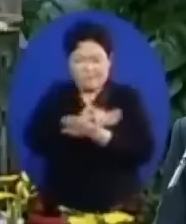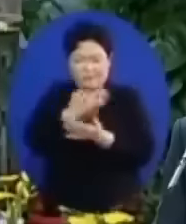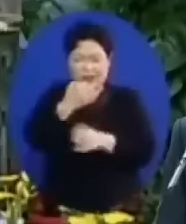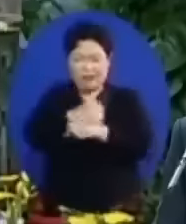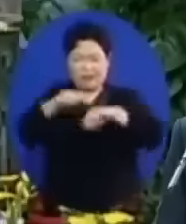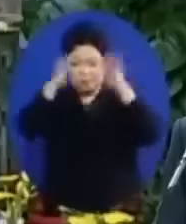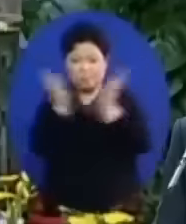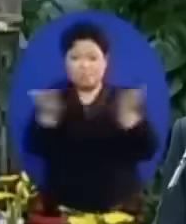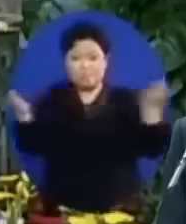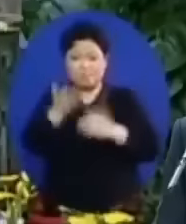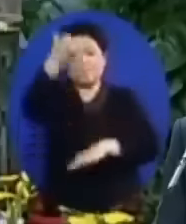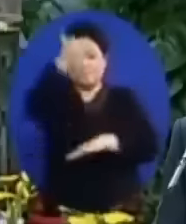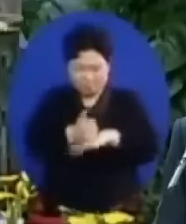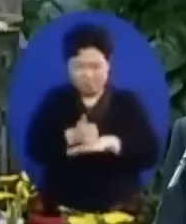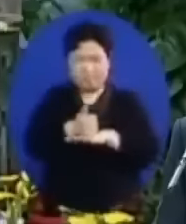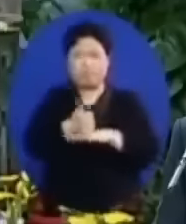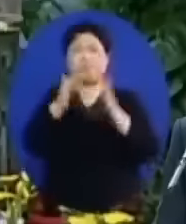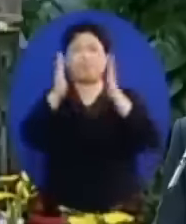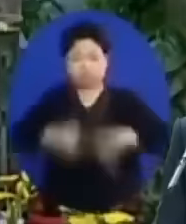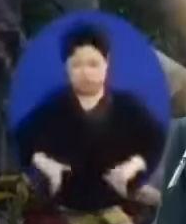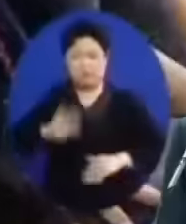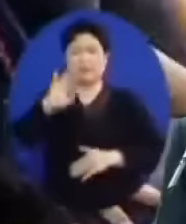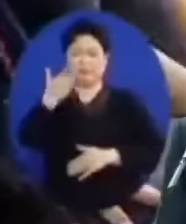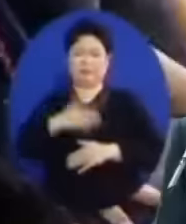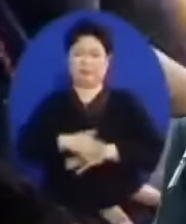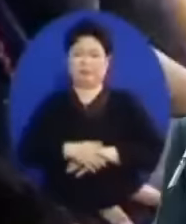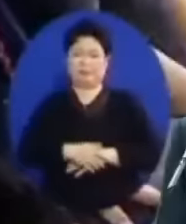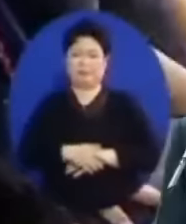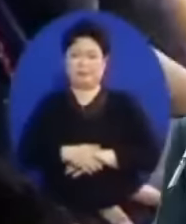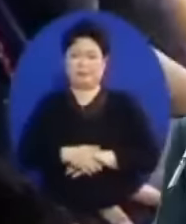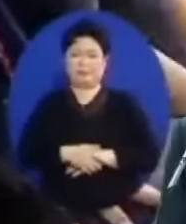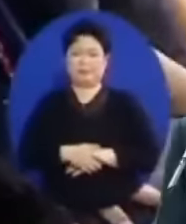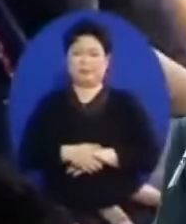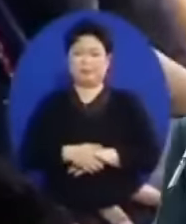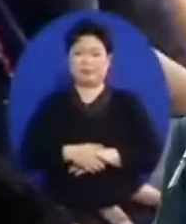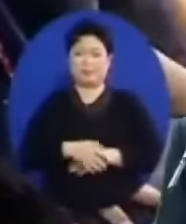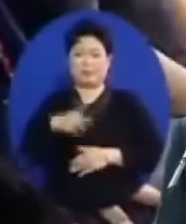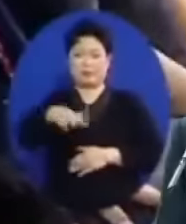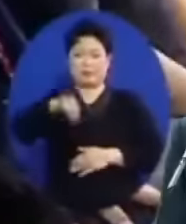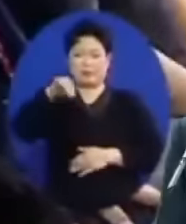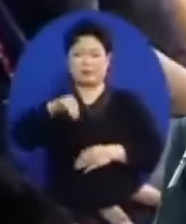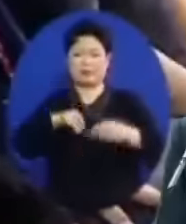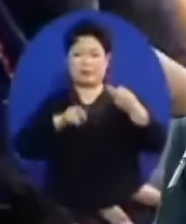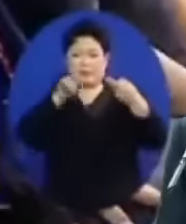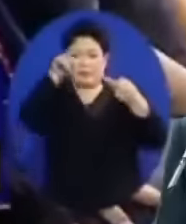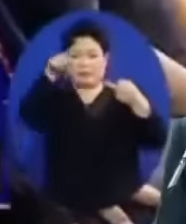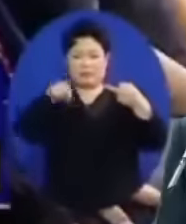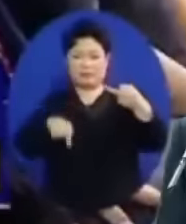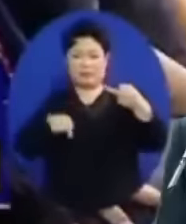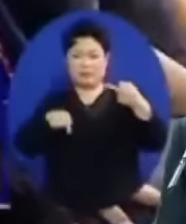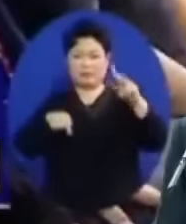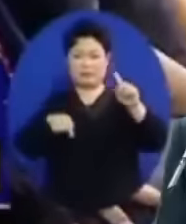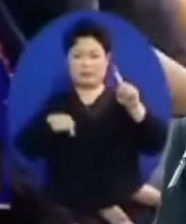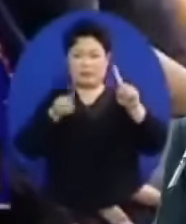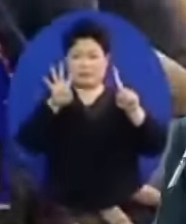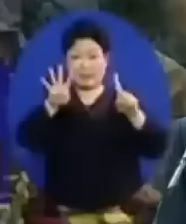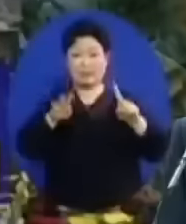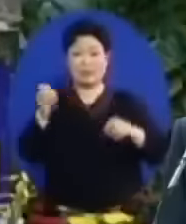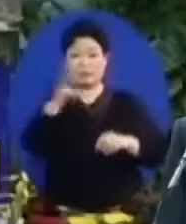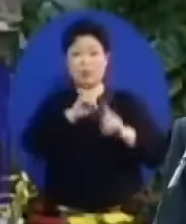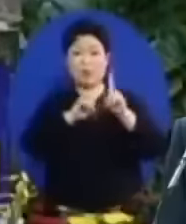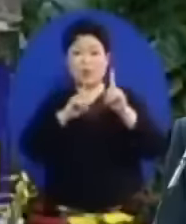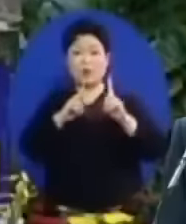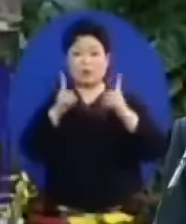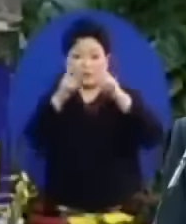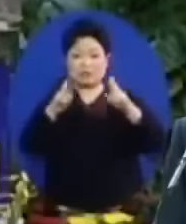하는 모든 일은 결국에는 무너지고 마는 것입니다. 창세기 11장 4절에 또 말하되 자 성읍과 탑을